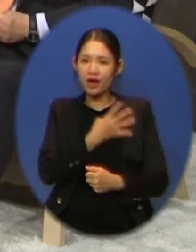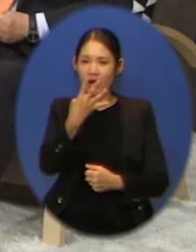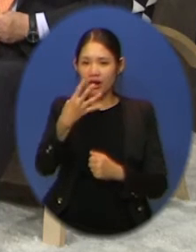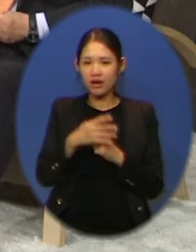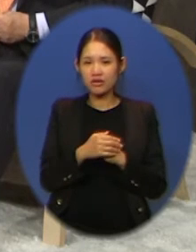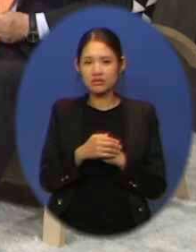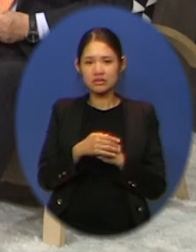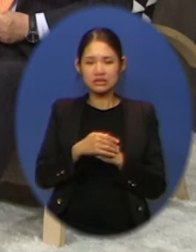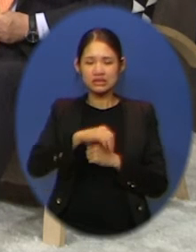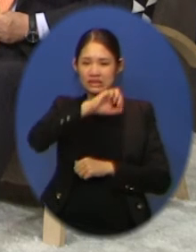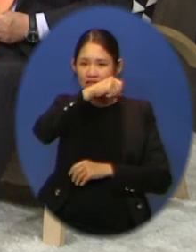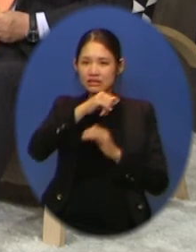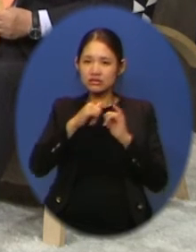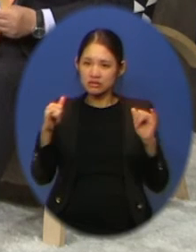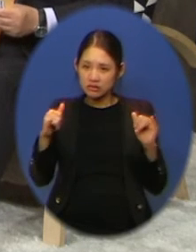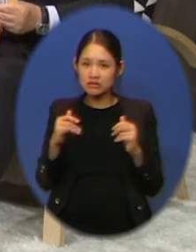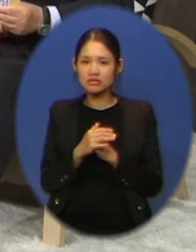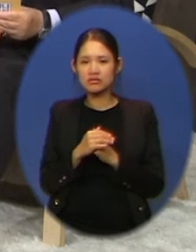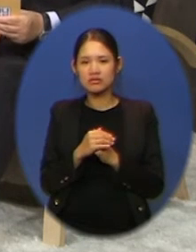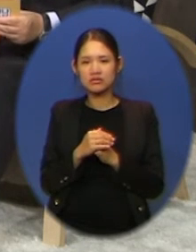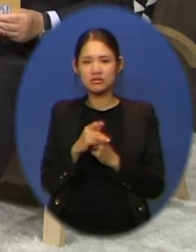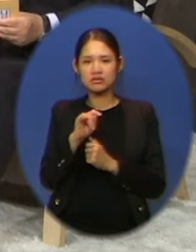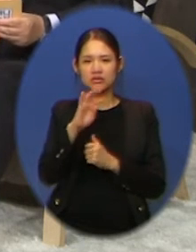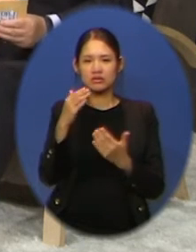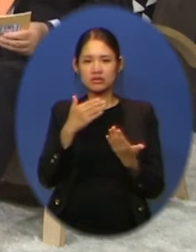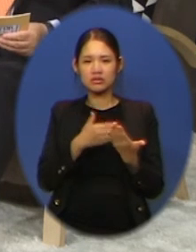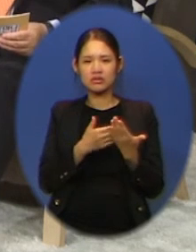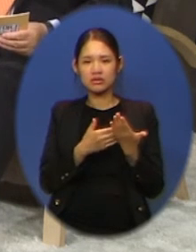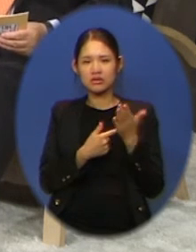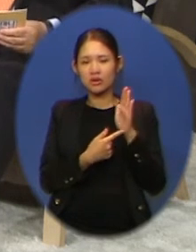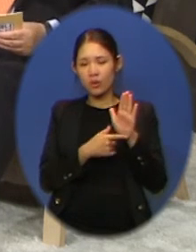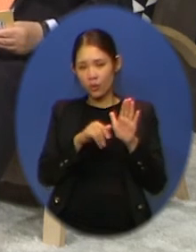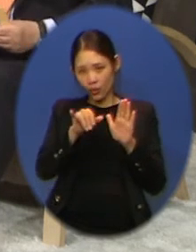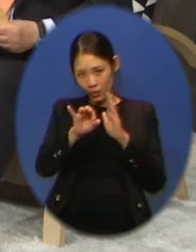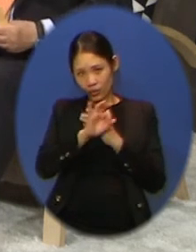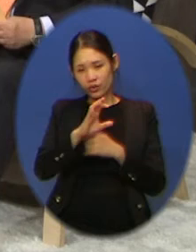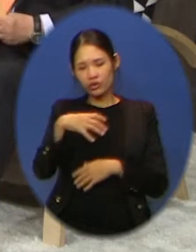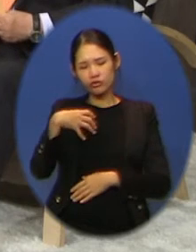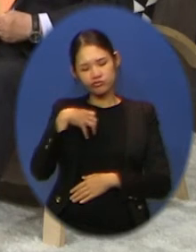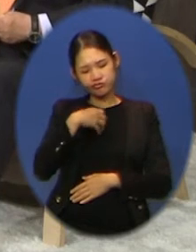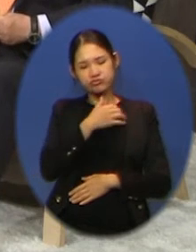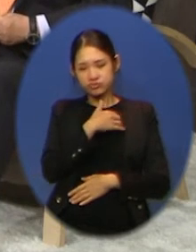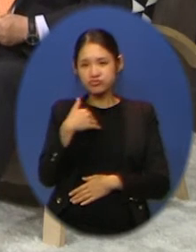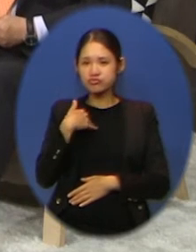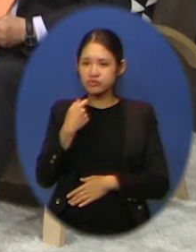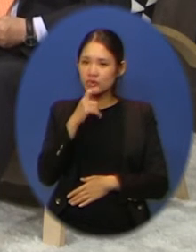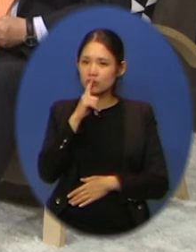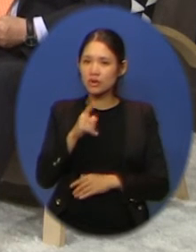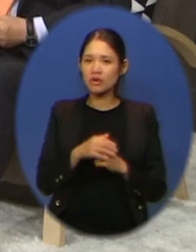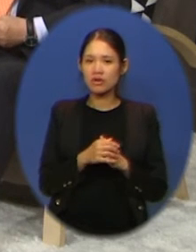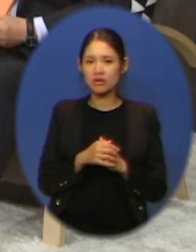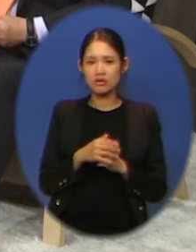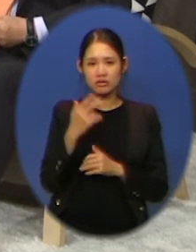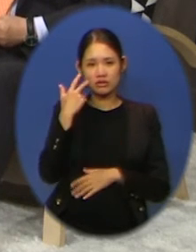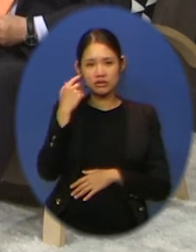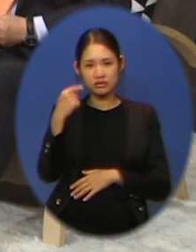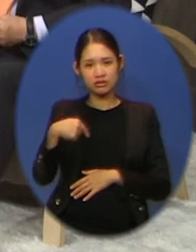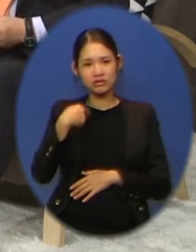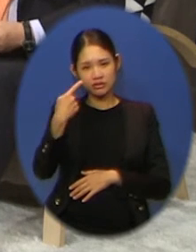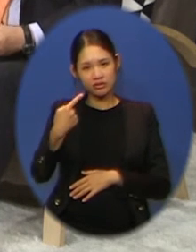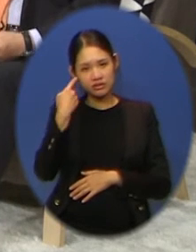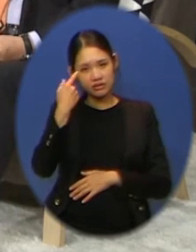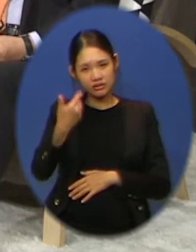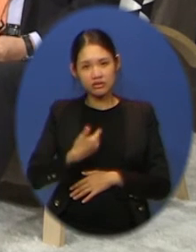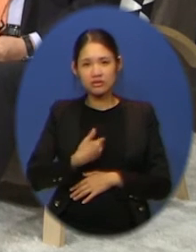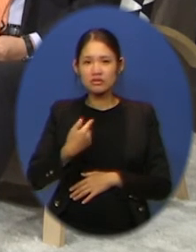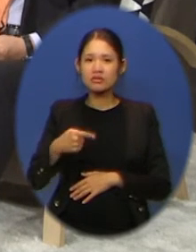예. 그 사람도 TV에 나와서 얘기했는데 이 정도면 충분히 역할을 하고 있다 그럼요 그러니까 라고 얘기를 하더라고요. 이거는 업등으로 하시고 다음 질문이 뭡니까 네